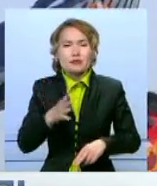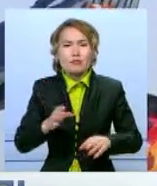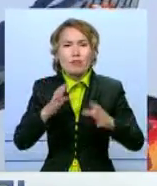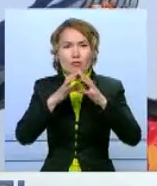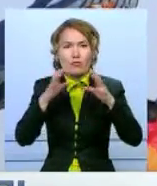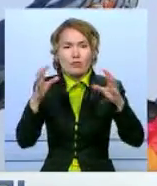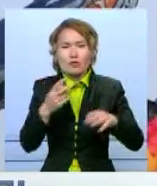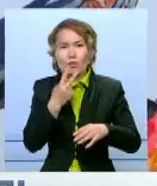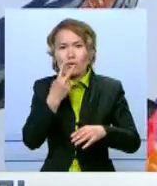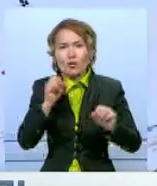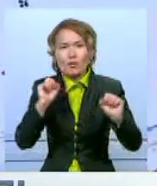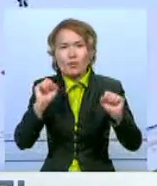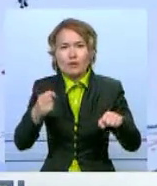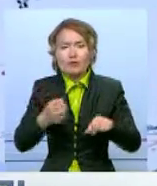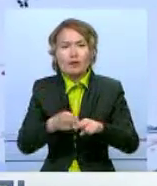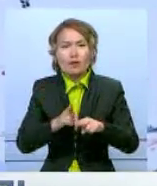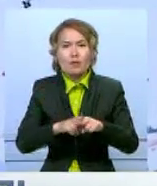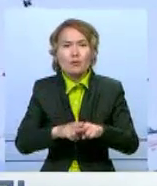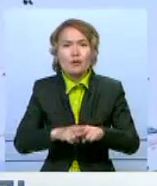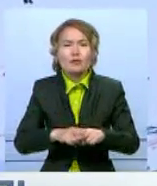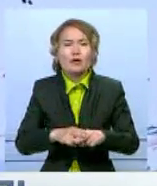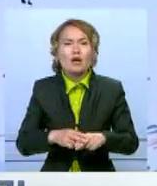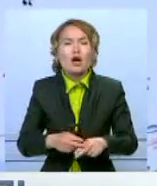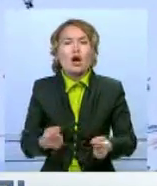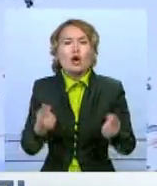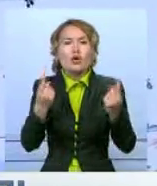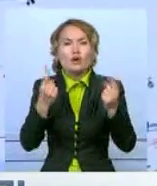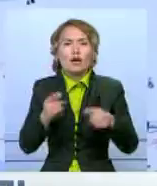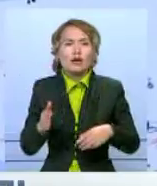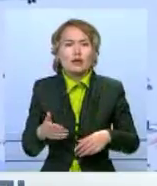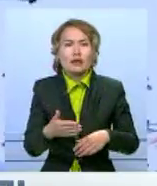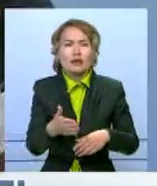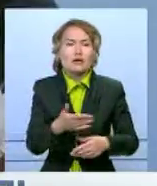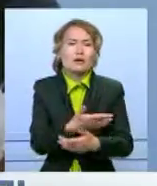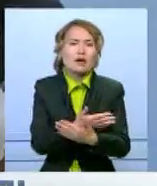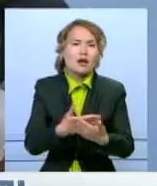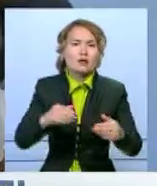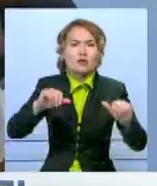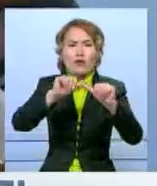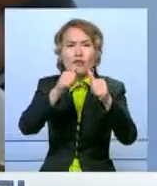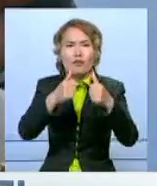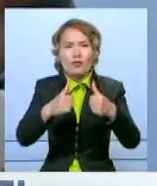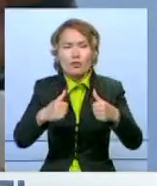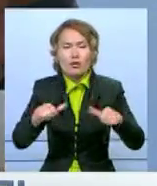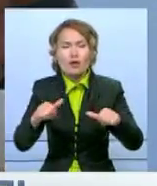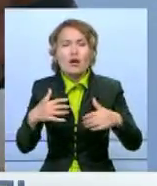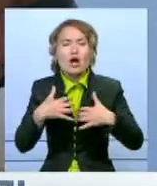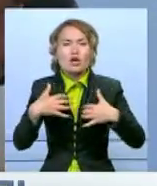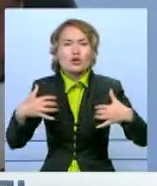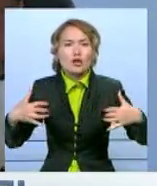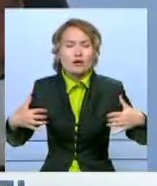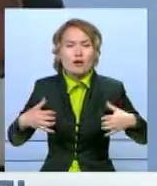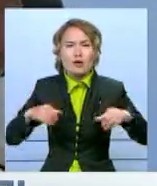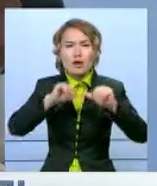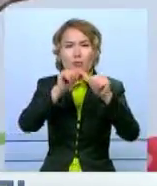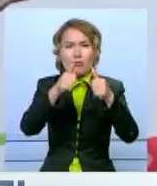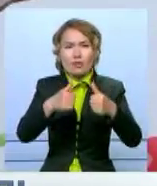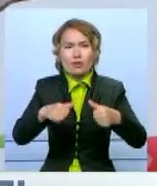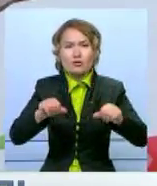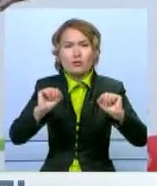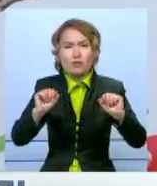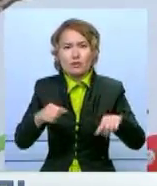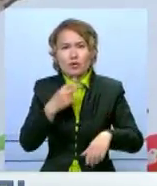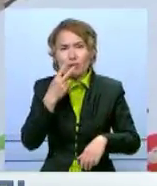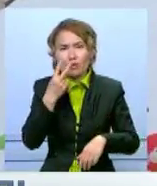көруге болады. Олардың арасында мұхит алыбы киттен бастап, сегіз аяқ, аю сияқты жануарлардың бейнесін байқау қиын емес.